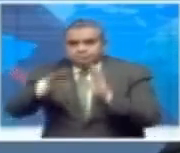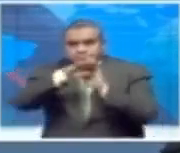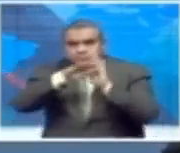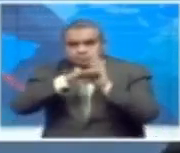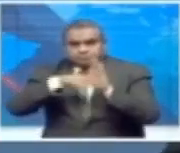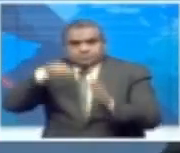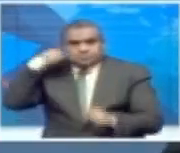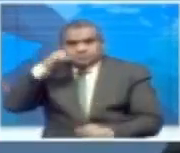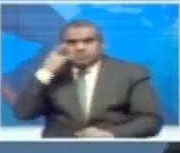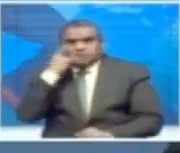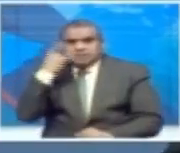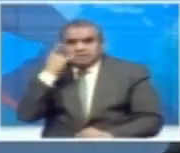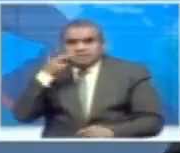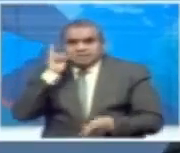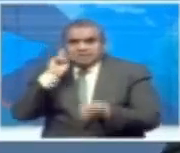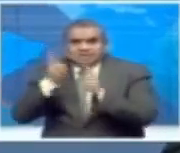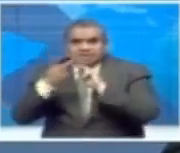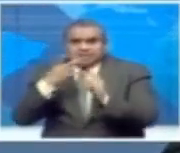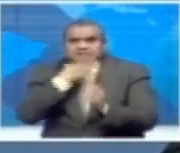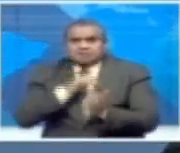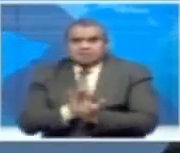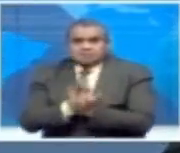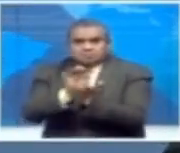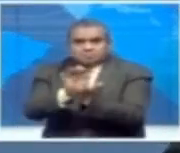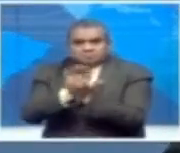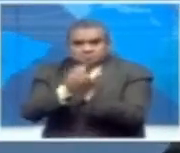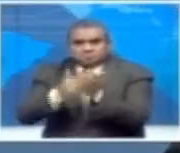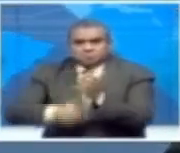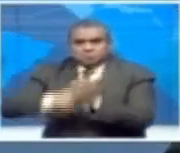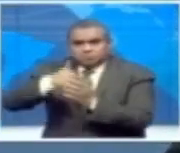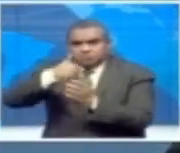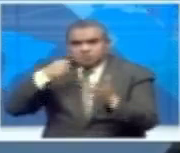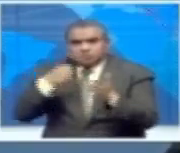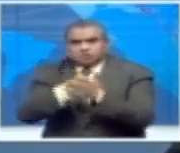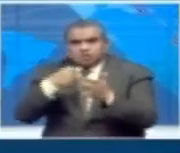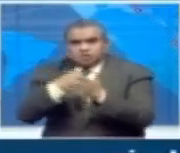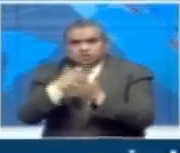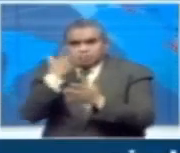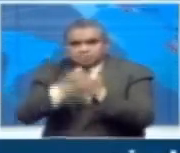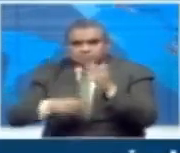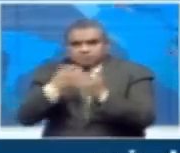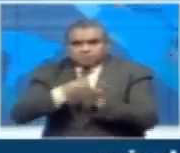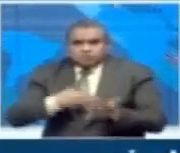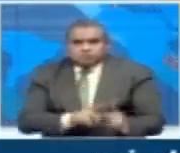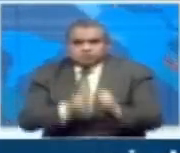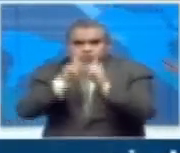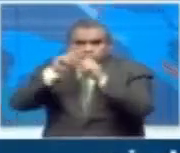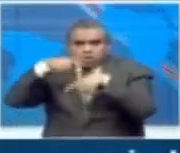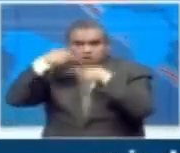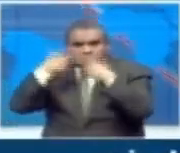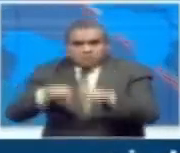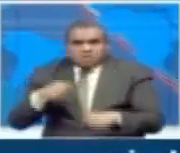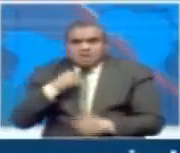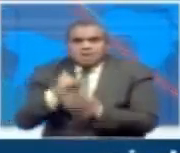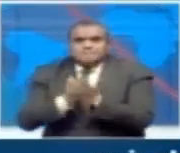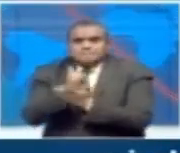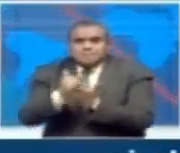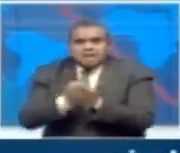نظمت وزارة الداخلية احتفالية لتكريم المتفوقين دراسيا من أبناء الشهداء في مختلف المراحل